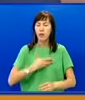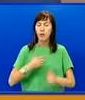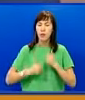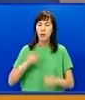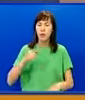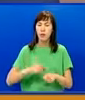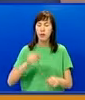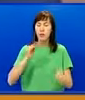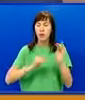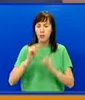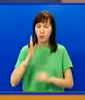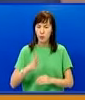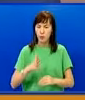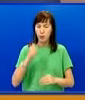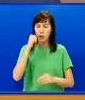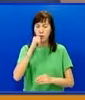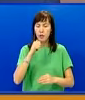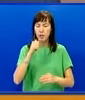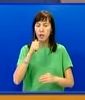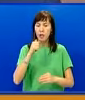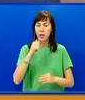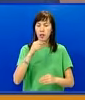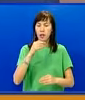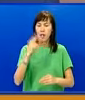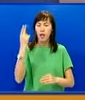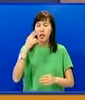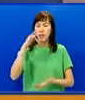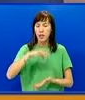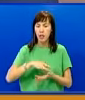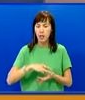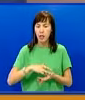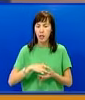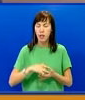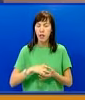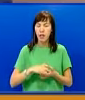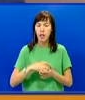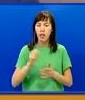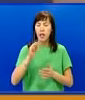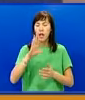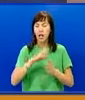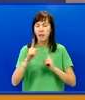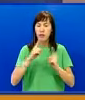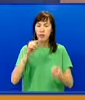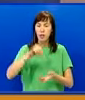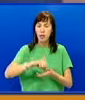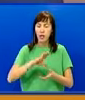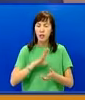сезім қалыптасады. Күні кеше ғана Астана қаласының мектебі табыс конференцияға қатысты, сонда